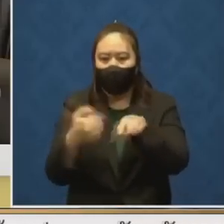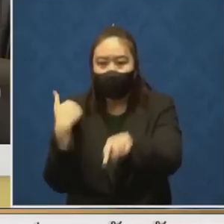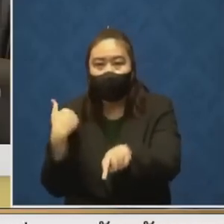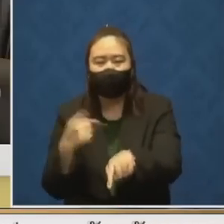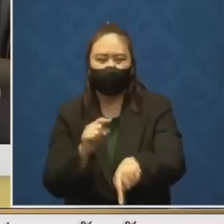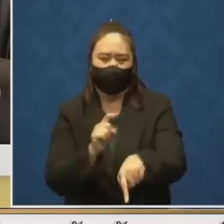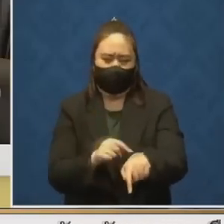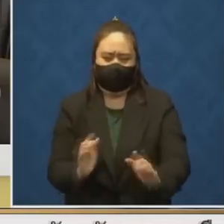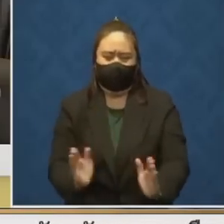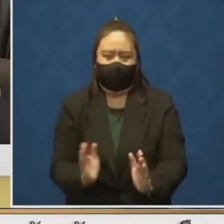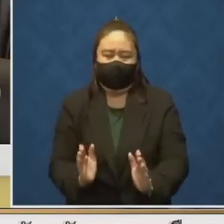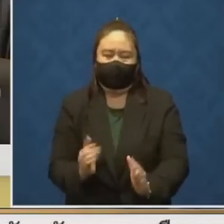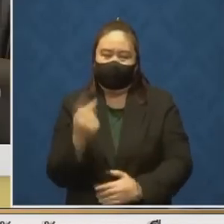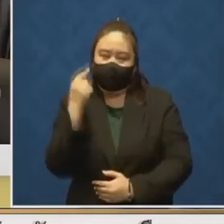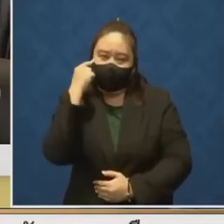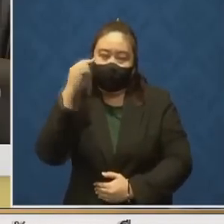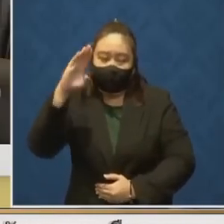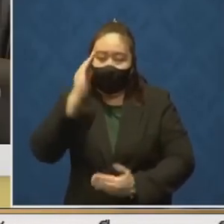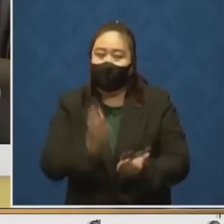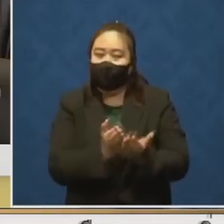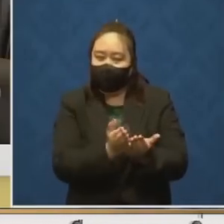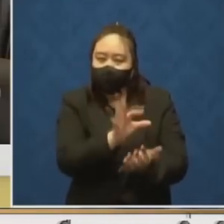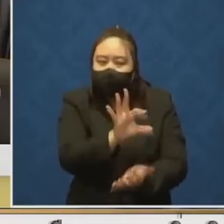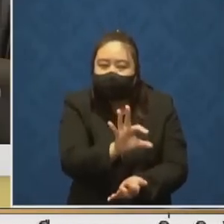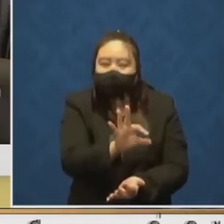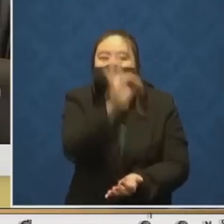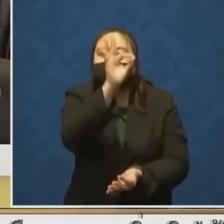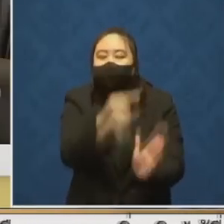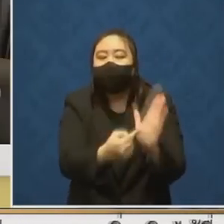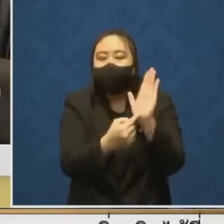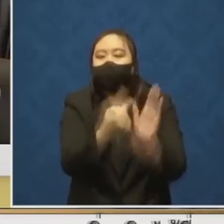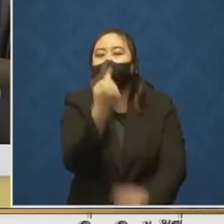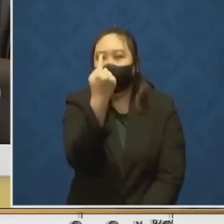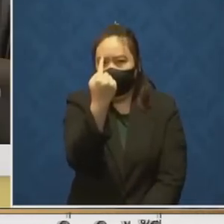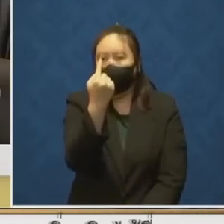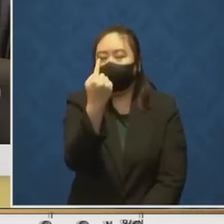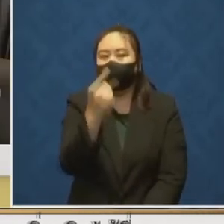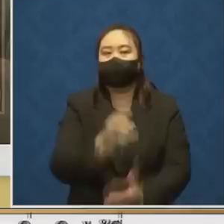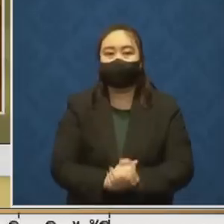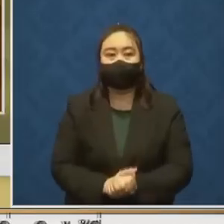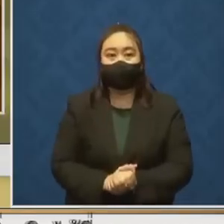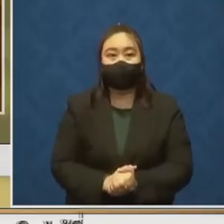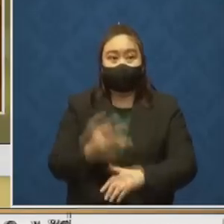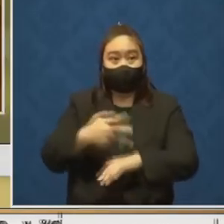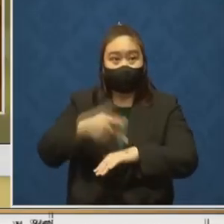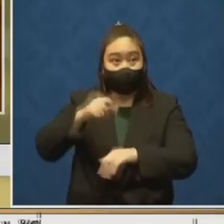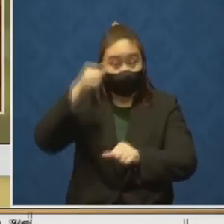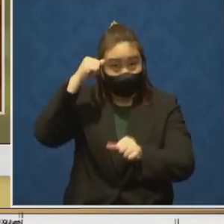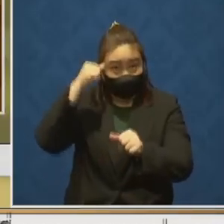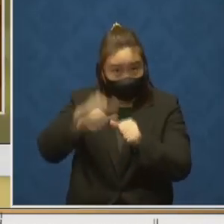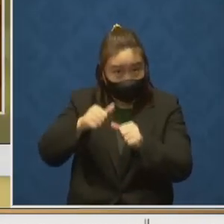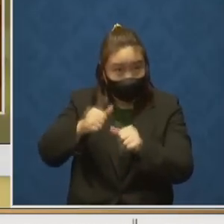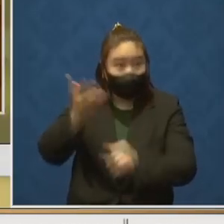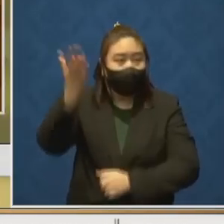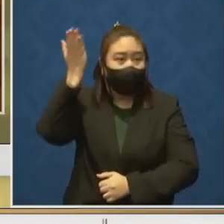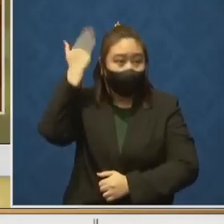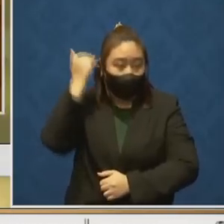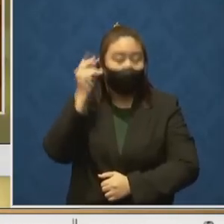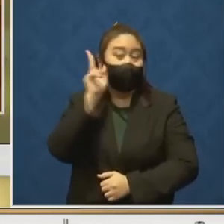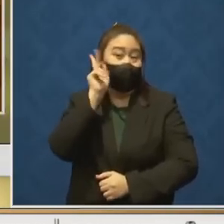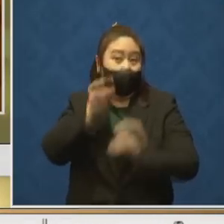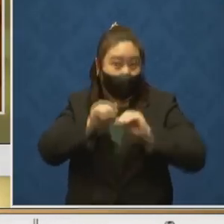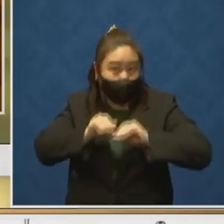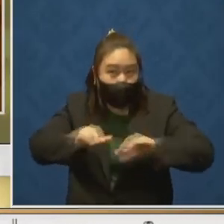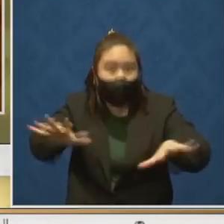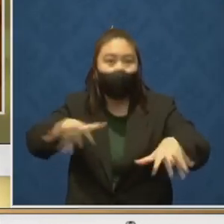จะยกตวอย่างมาสักเรื่องนในกองทบเรือค่ะท่านประทานจำเรื่องนี้เคยเป็ข่าวนะคะเคยเปที่สนใจขประชาชน